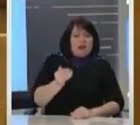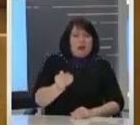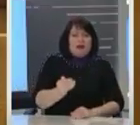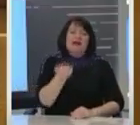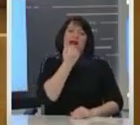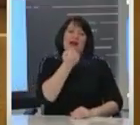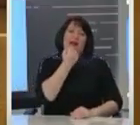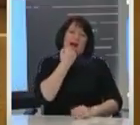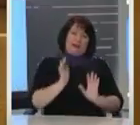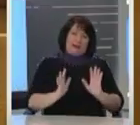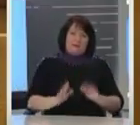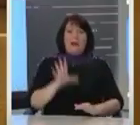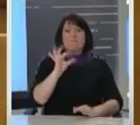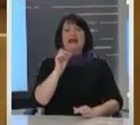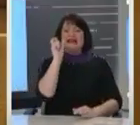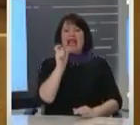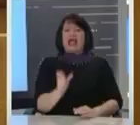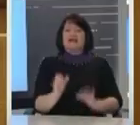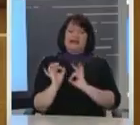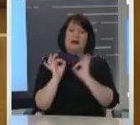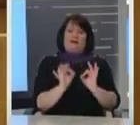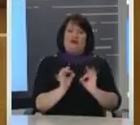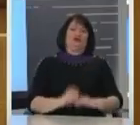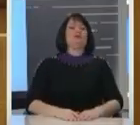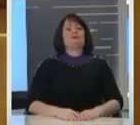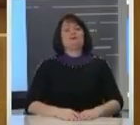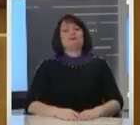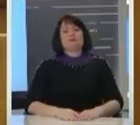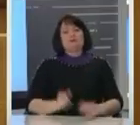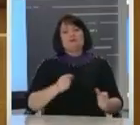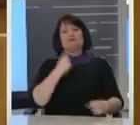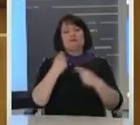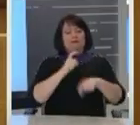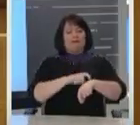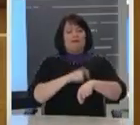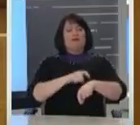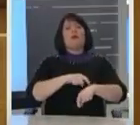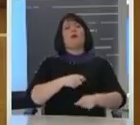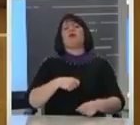τα λάθη της. 50 λέξεις ακριβώς. Ξόδευαν τον χρόνο μας